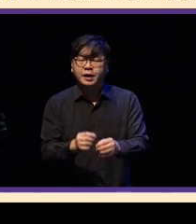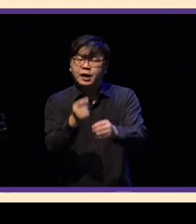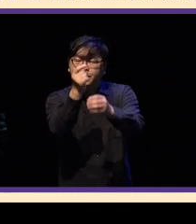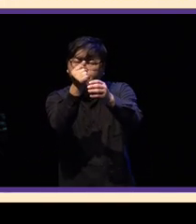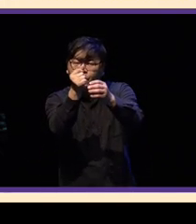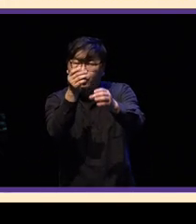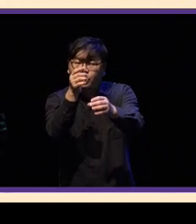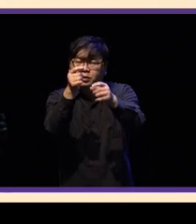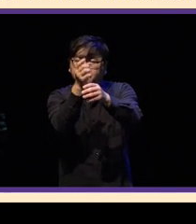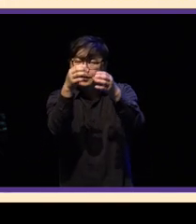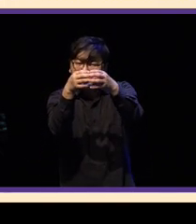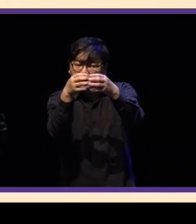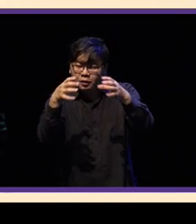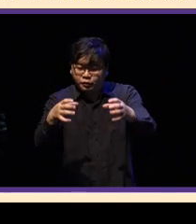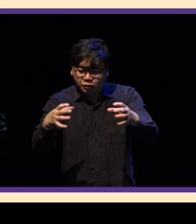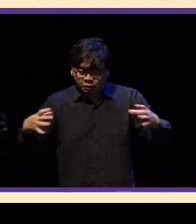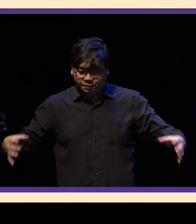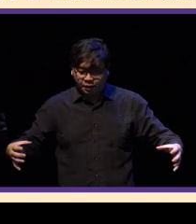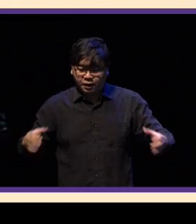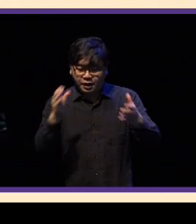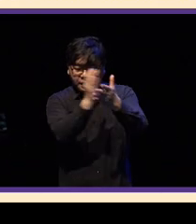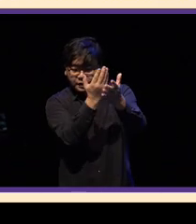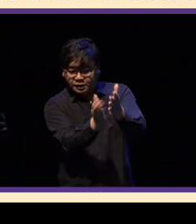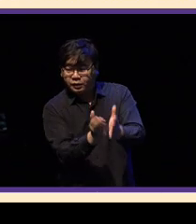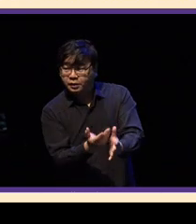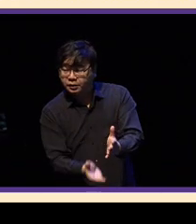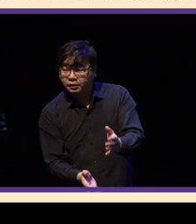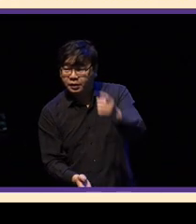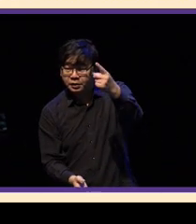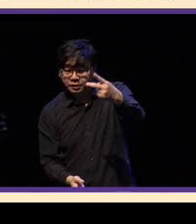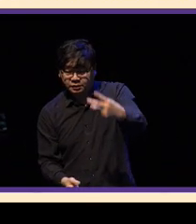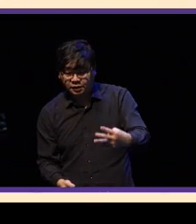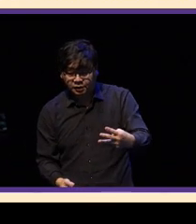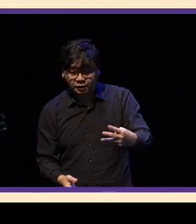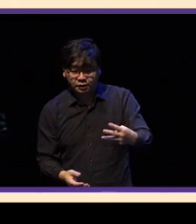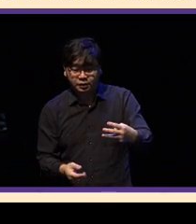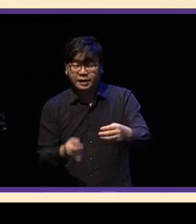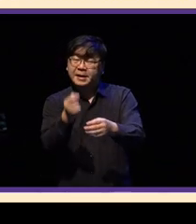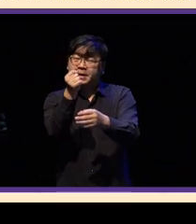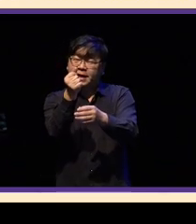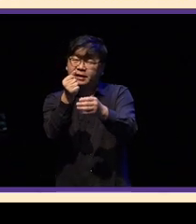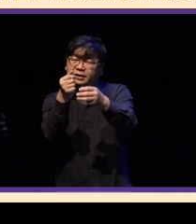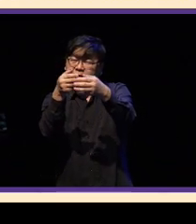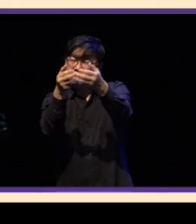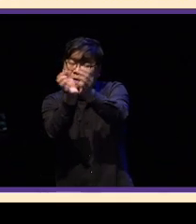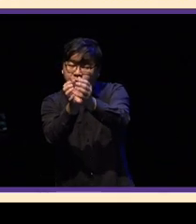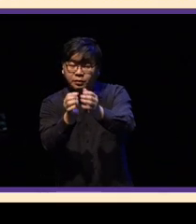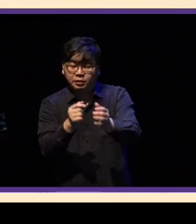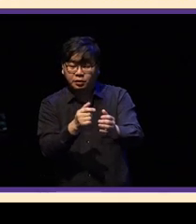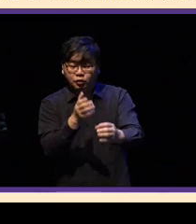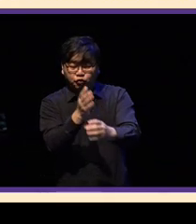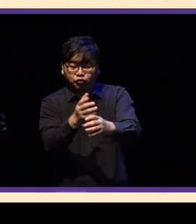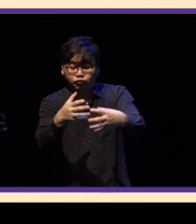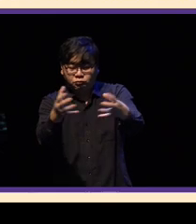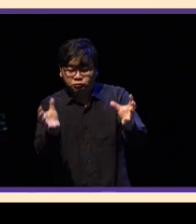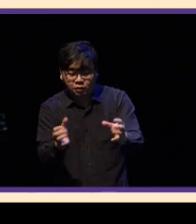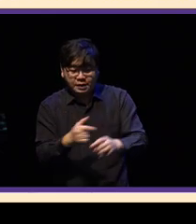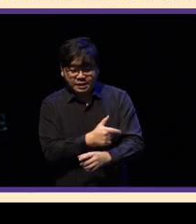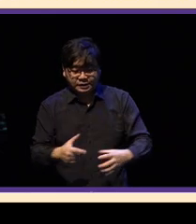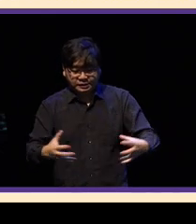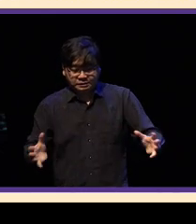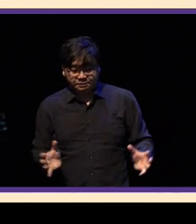사업들을 좀 많이 지원하고 뭐 어느 정도 규모가 있거나 이런 데는 중규모, 대규모로 이렇게 구분을 좀 하고